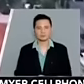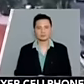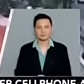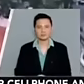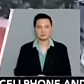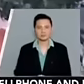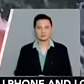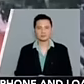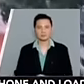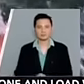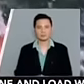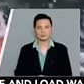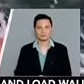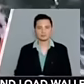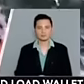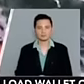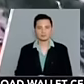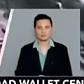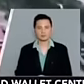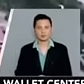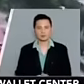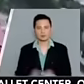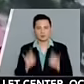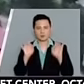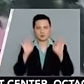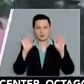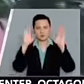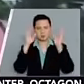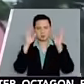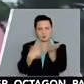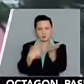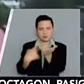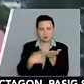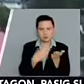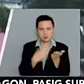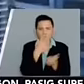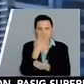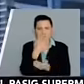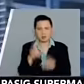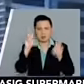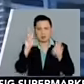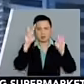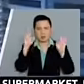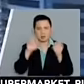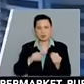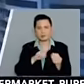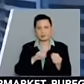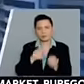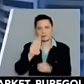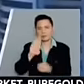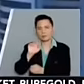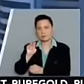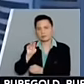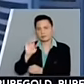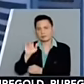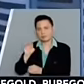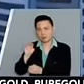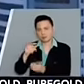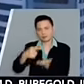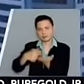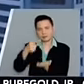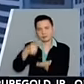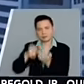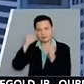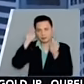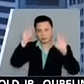Nagpapatuloy ang kontrobersyal na usapin kaugnay sa tunay na pagkakakilanlan ni Bamban Tarlac Mayor Alice Go. At kaugnay po niyan, mga kapanayan po natin